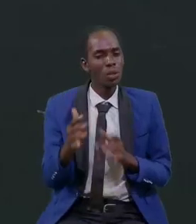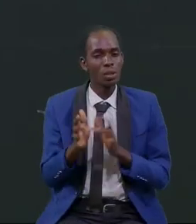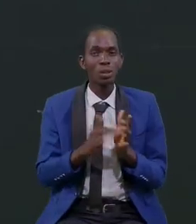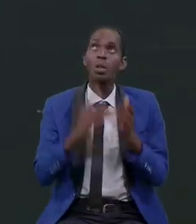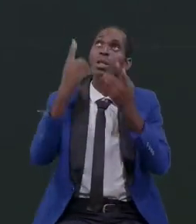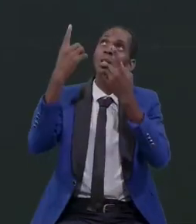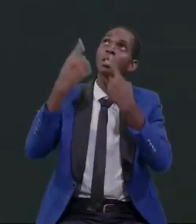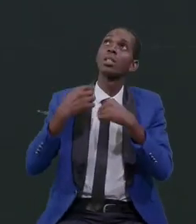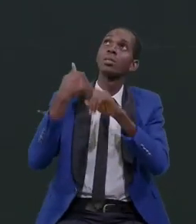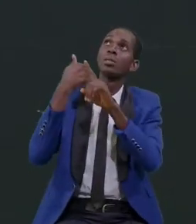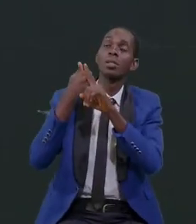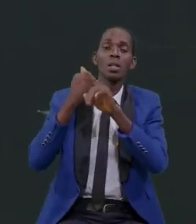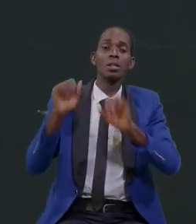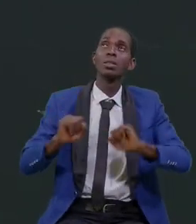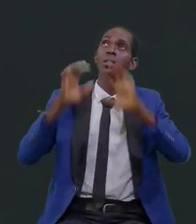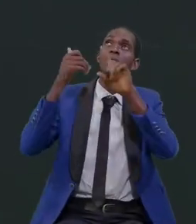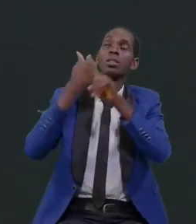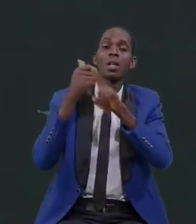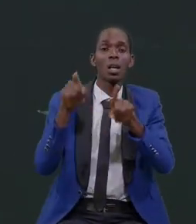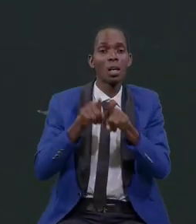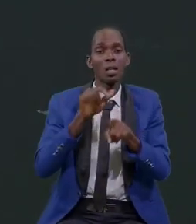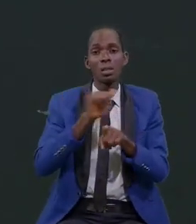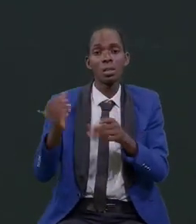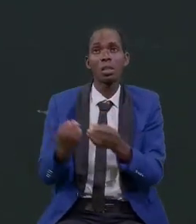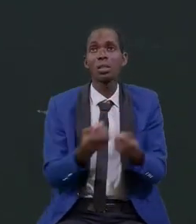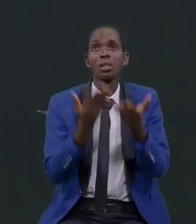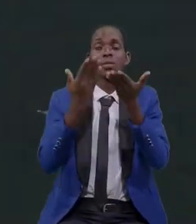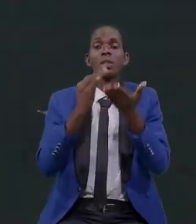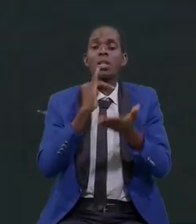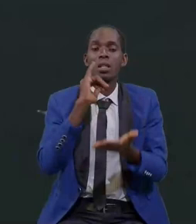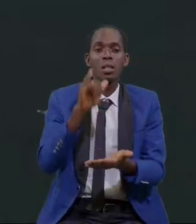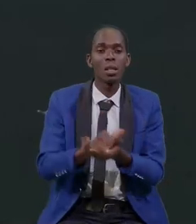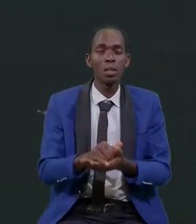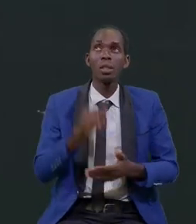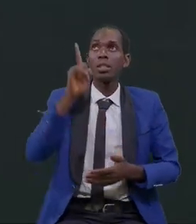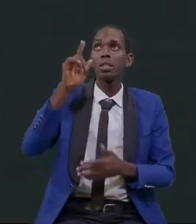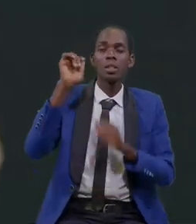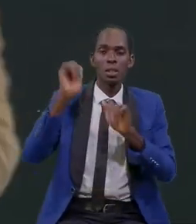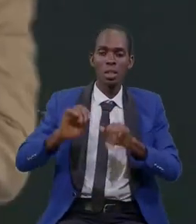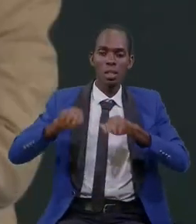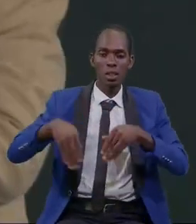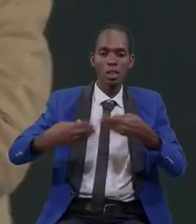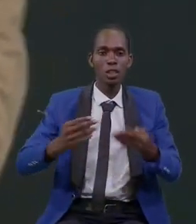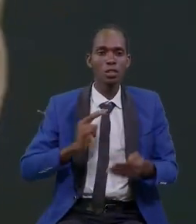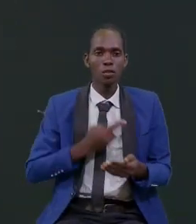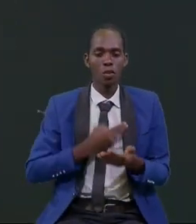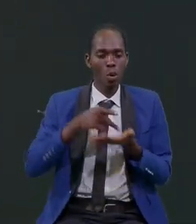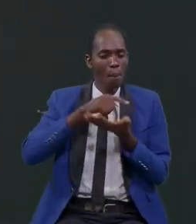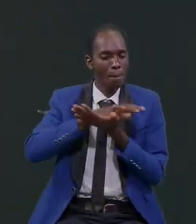lui-même comme offrande, c'est pour qu'il puisse nous donner un salut